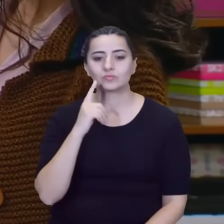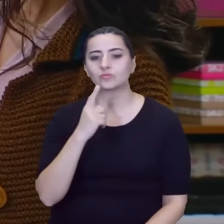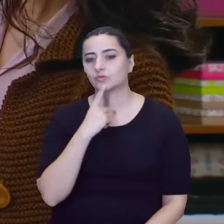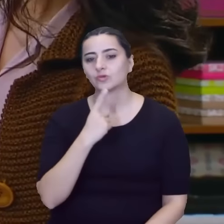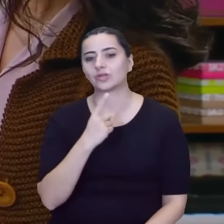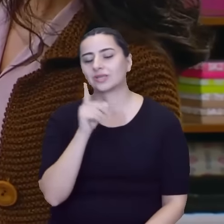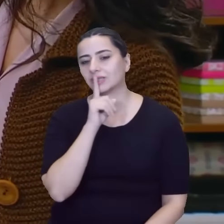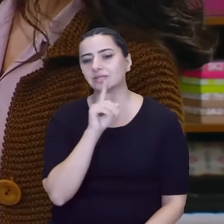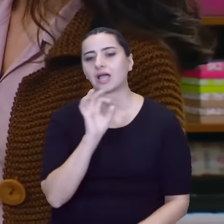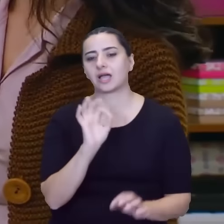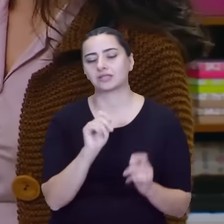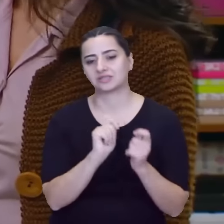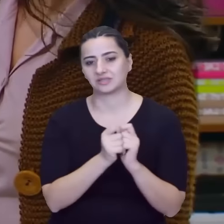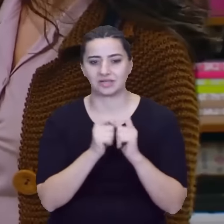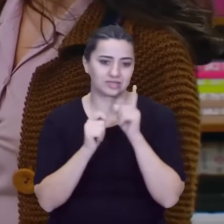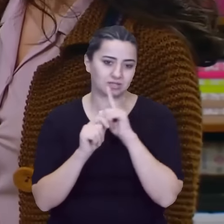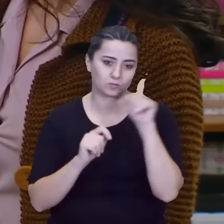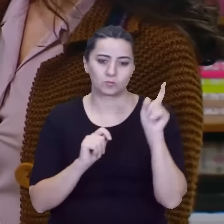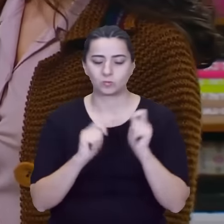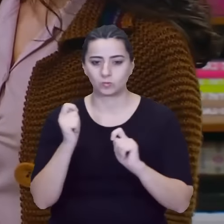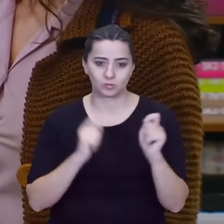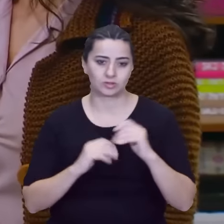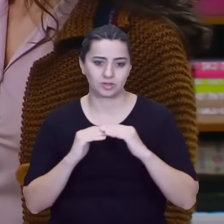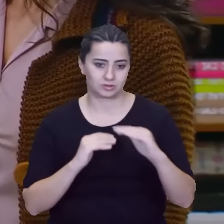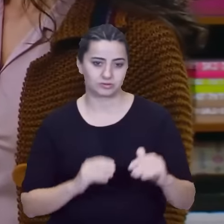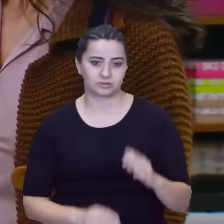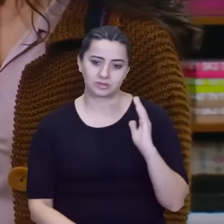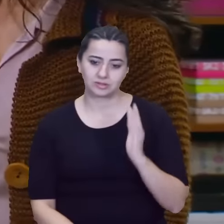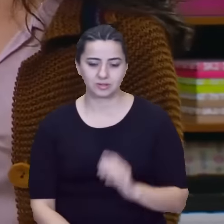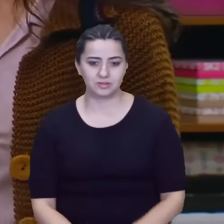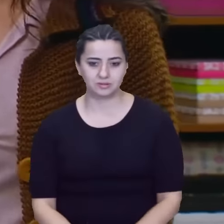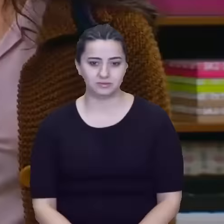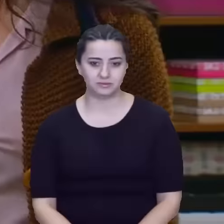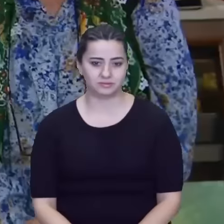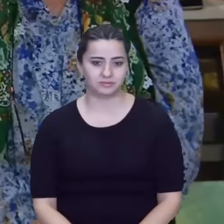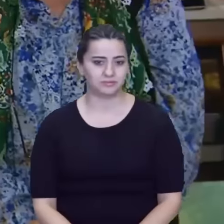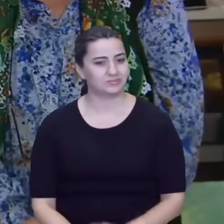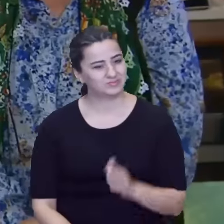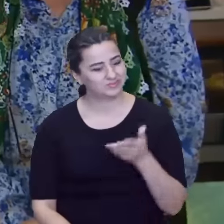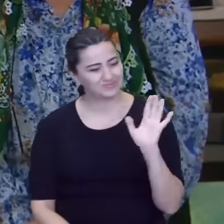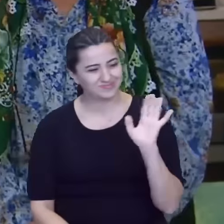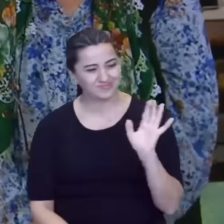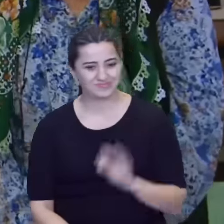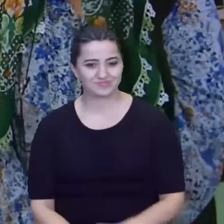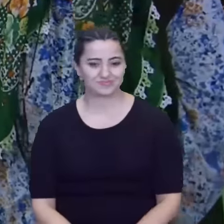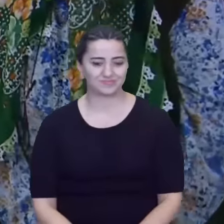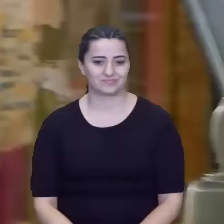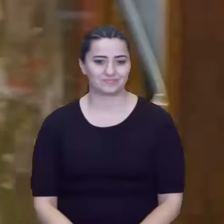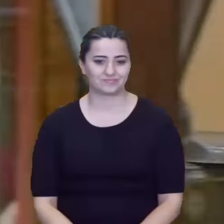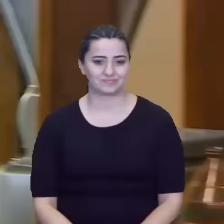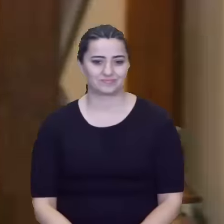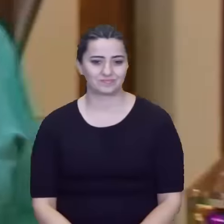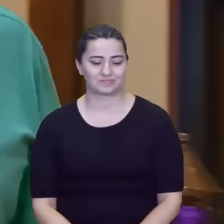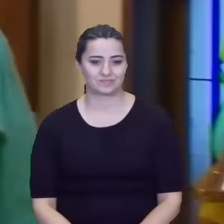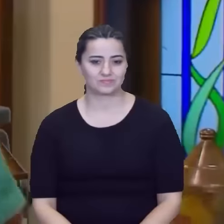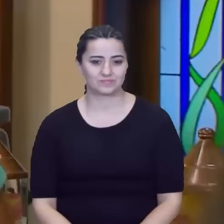atasözünü. Bunu İngilizceye çevirtelim de İngiltere'de halkımızda. Hadi gidelim. Hadi. Çiz. Hadi.